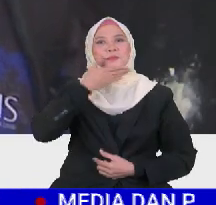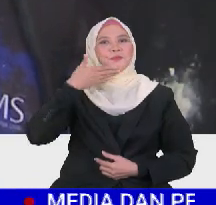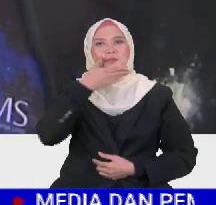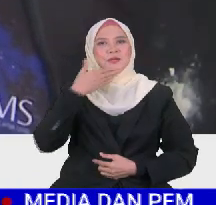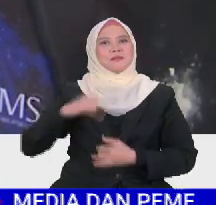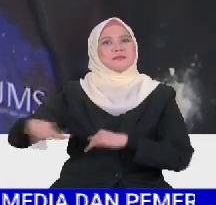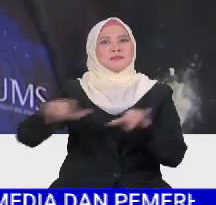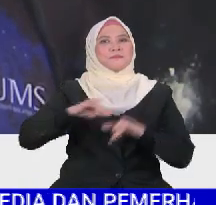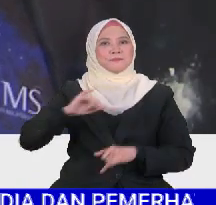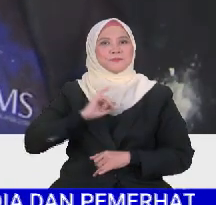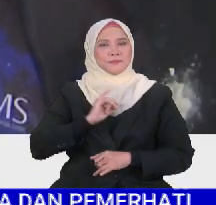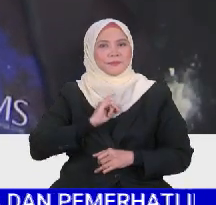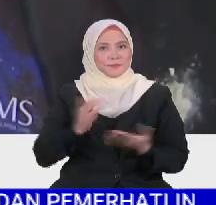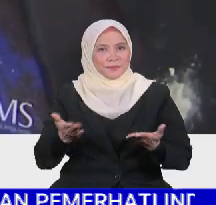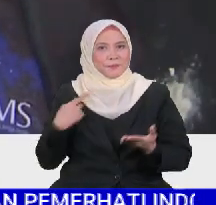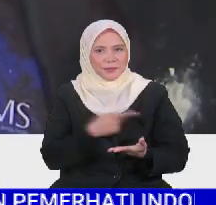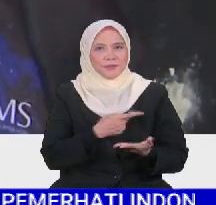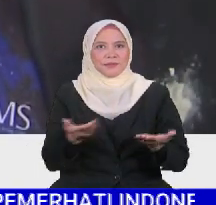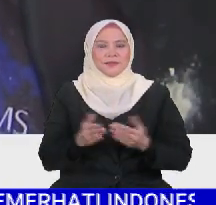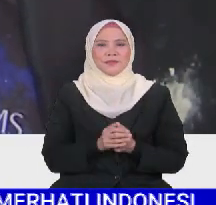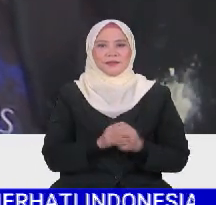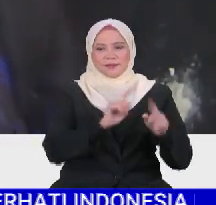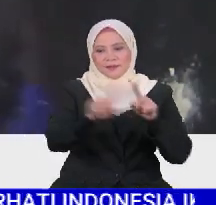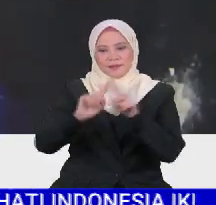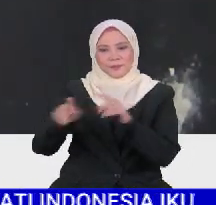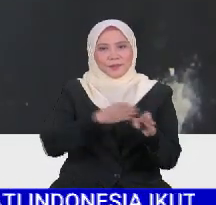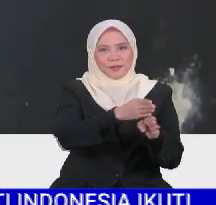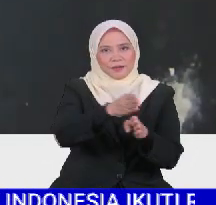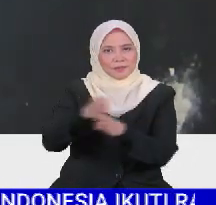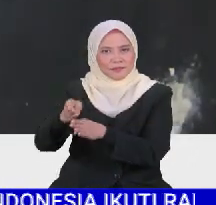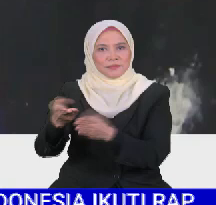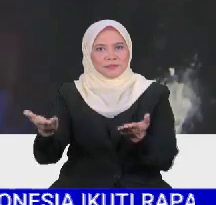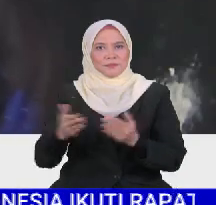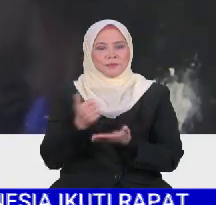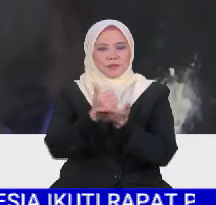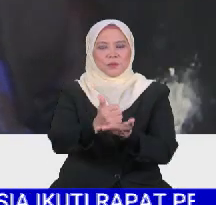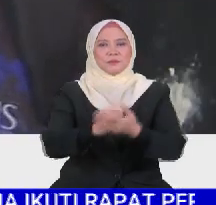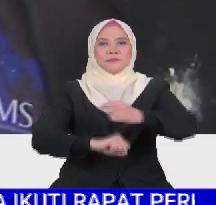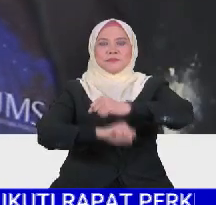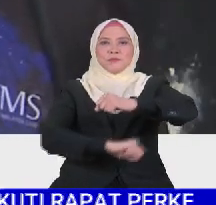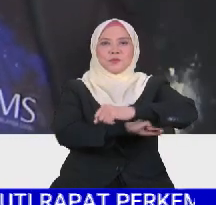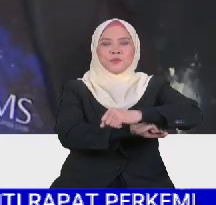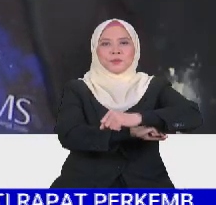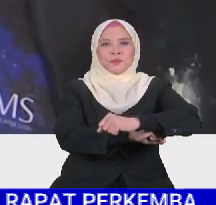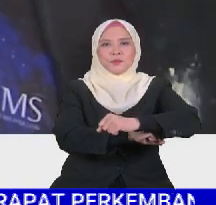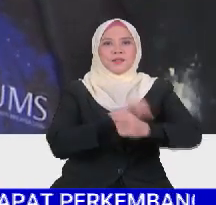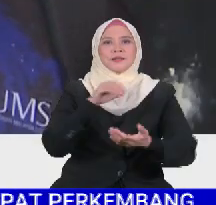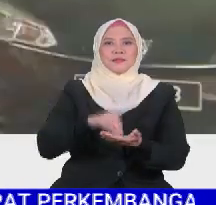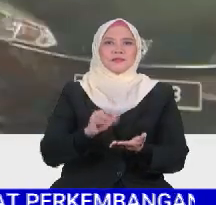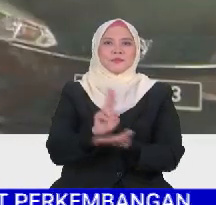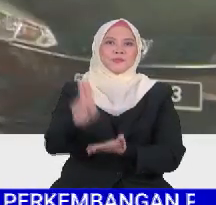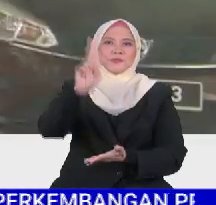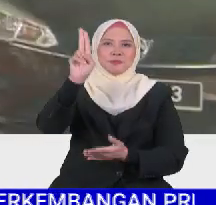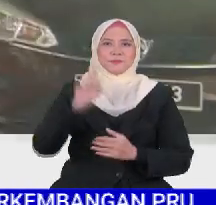kami dalam apa saja Bilanglah seperti bantuan infrastruktur dan kemudahan di ept